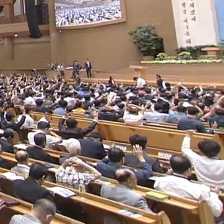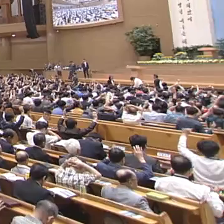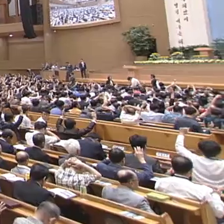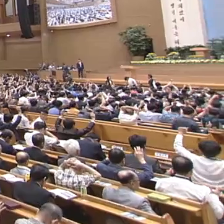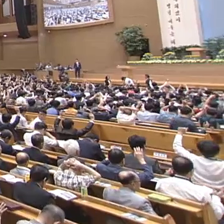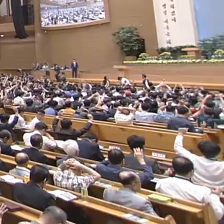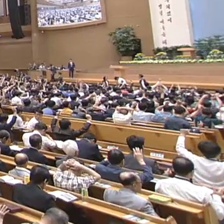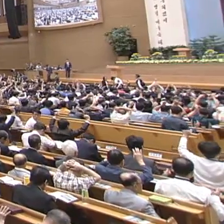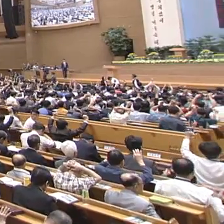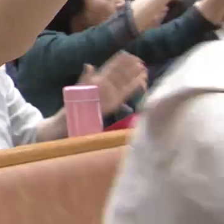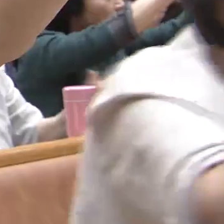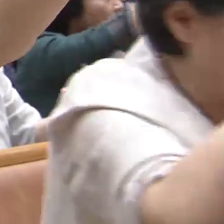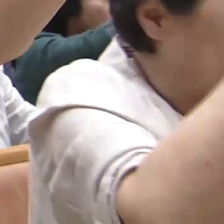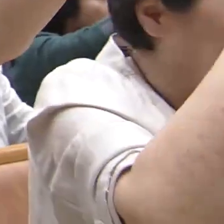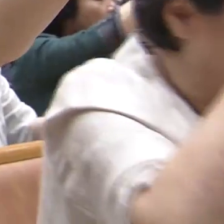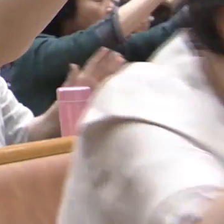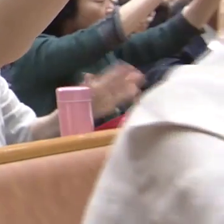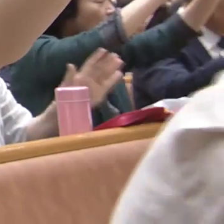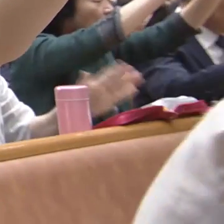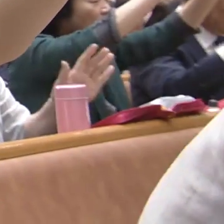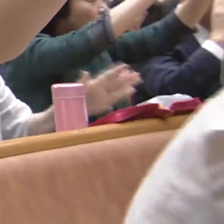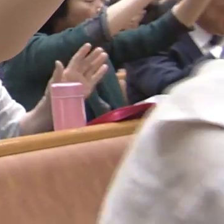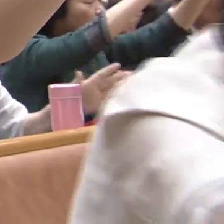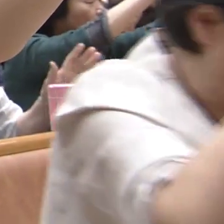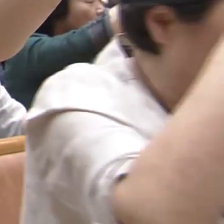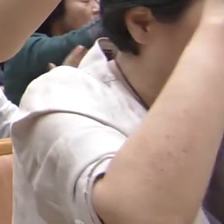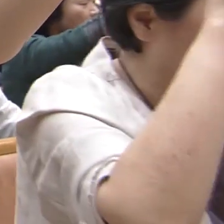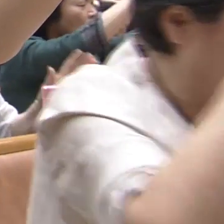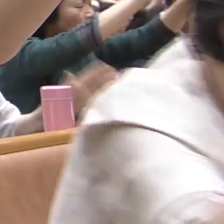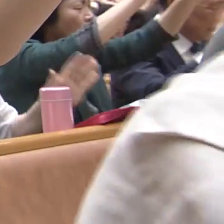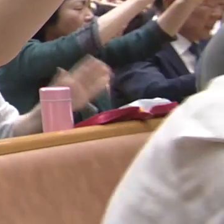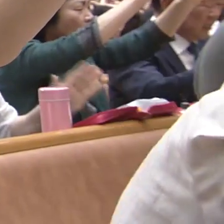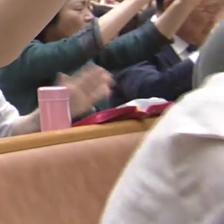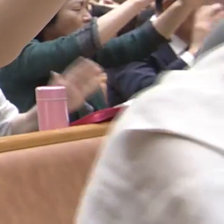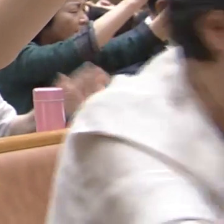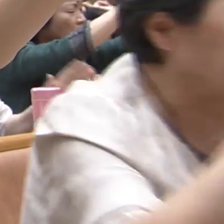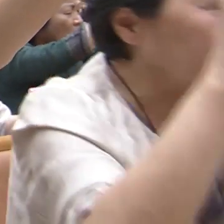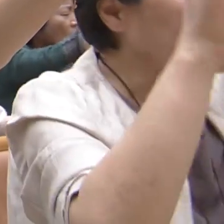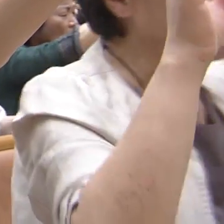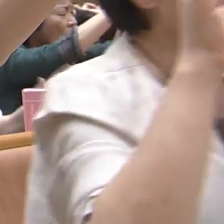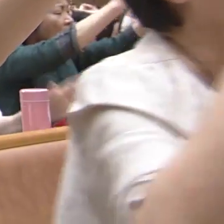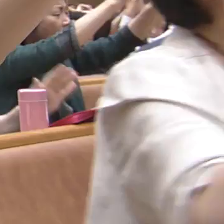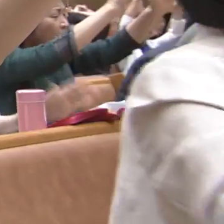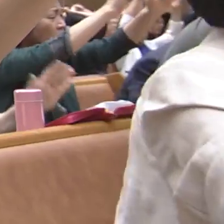주님 우리에게 주셔서 오늘도 깨어 승리하게 도와주시고 오늘도